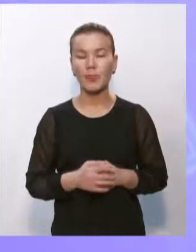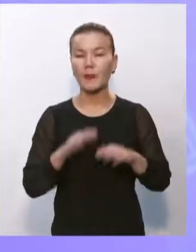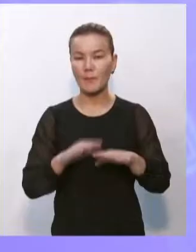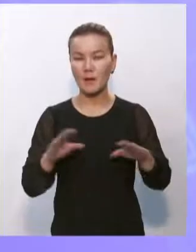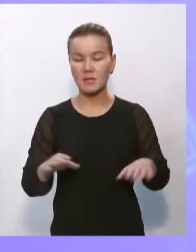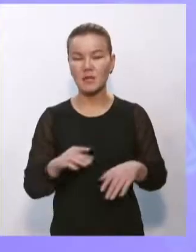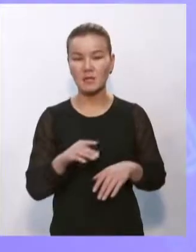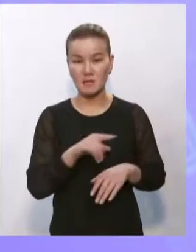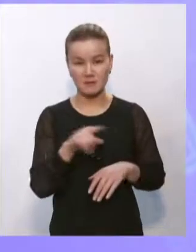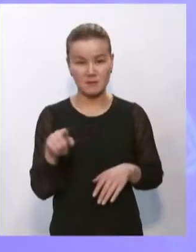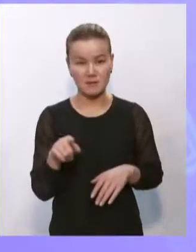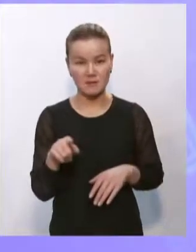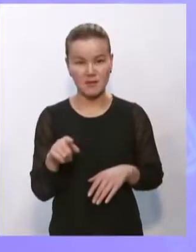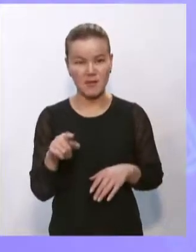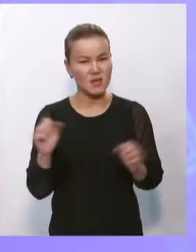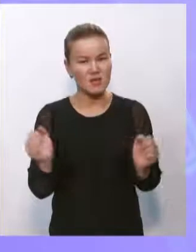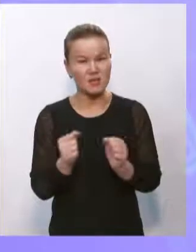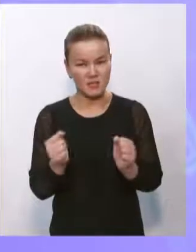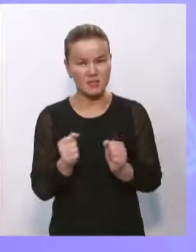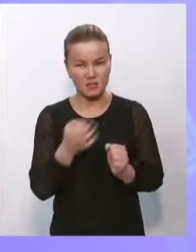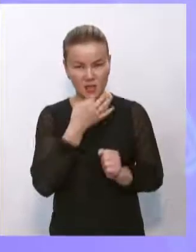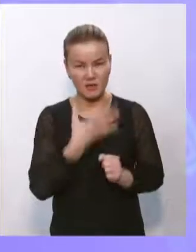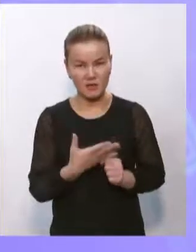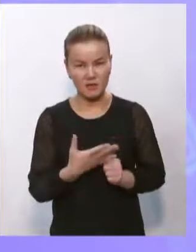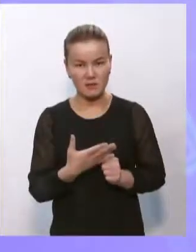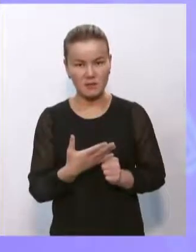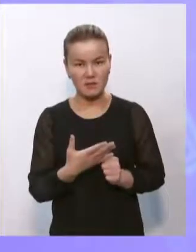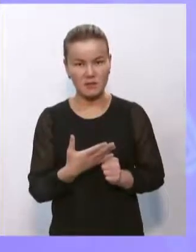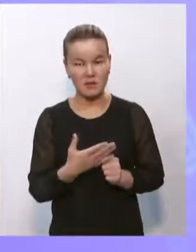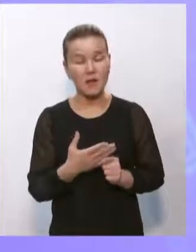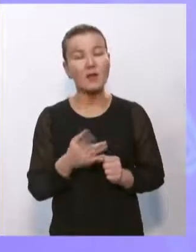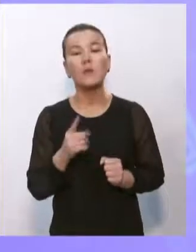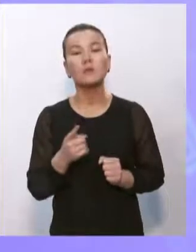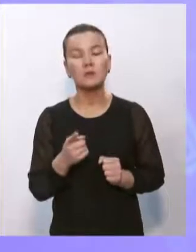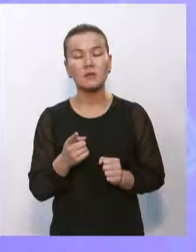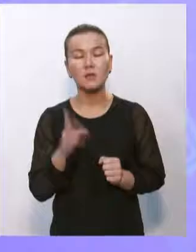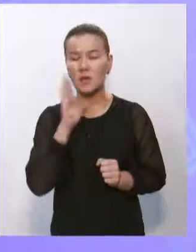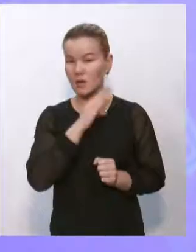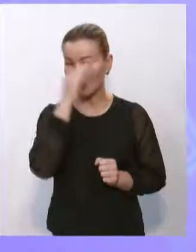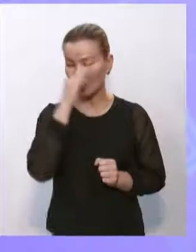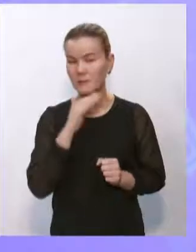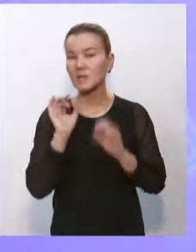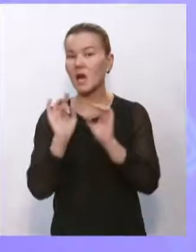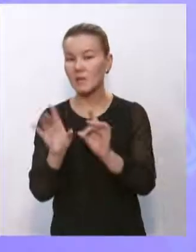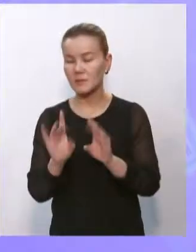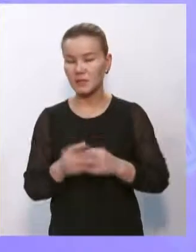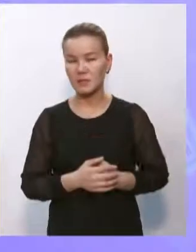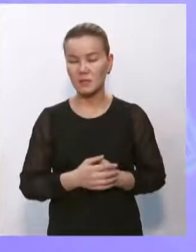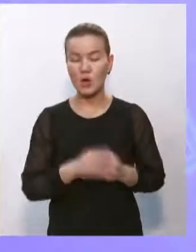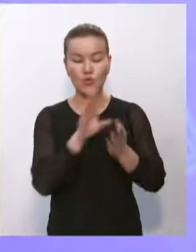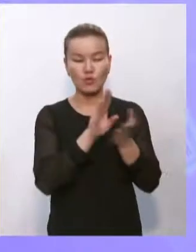Балдар, силерге кыш мезгили жагабы? Эмне үчүн? Ата-энеңе айтып бергиле. Үлгүгө